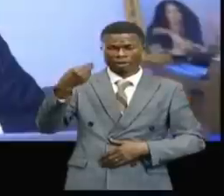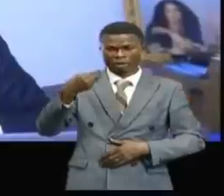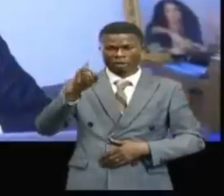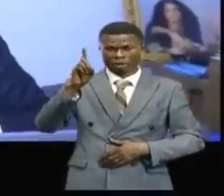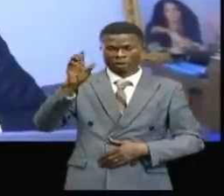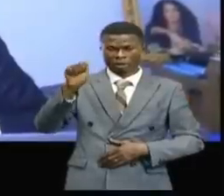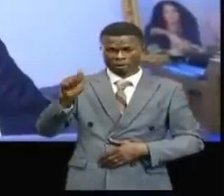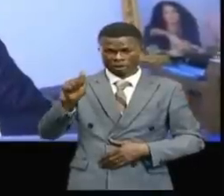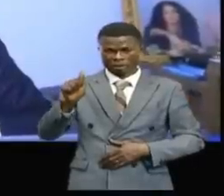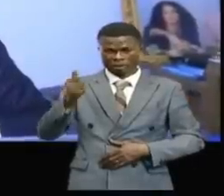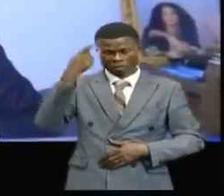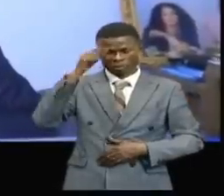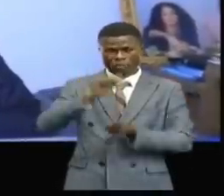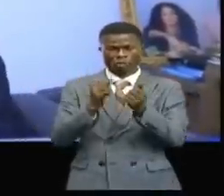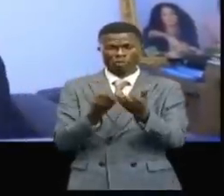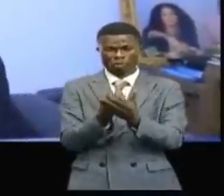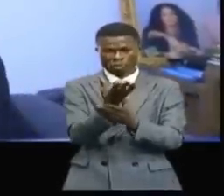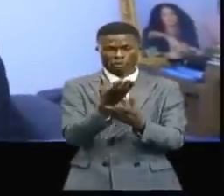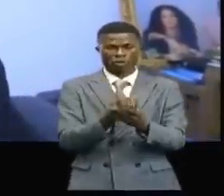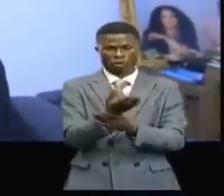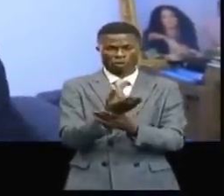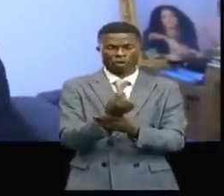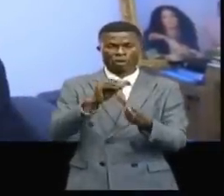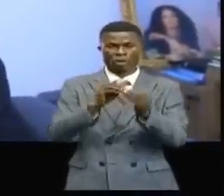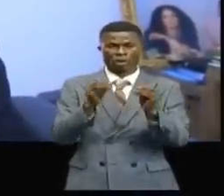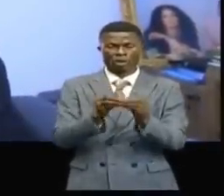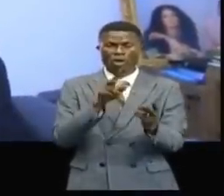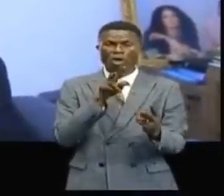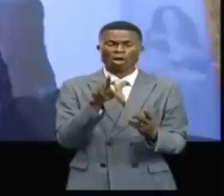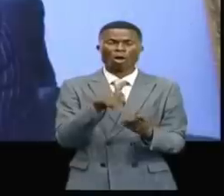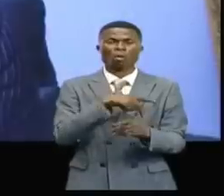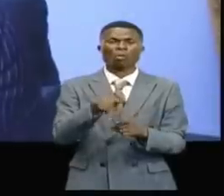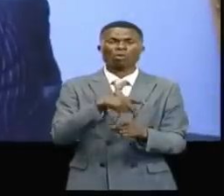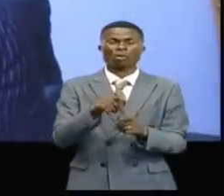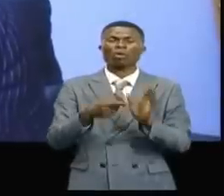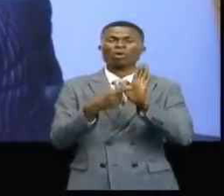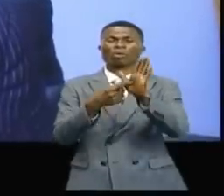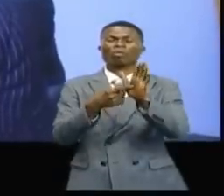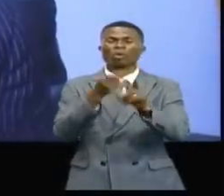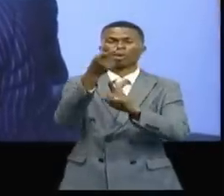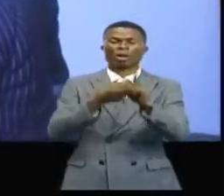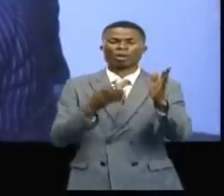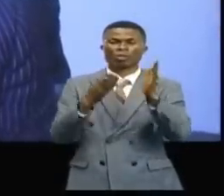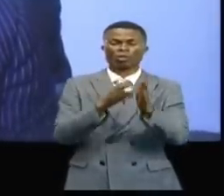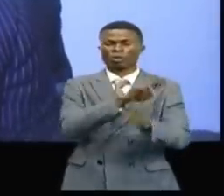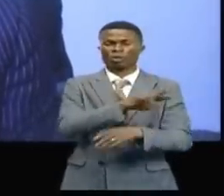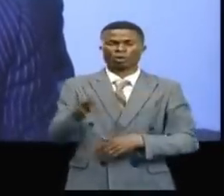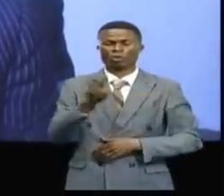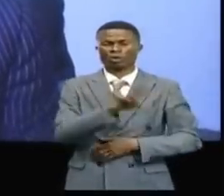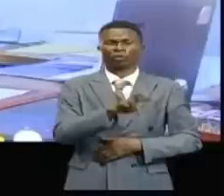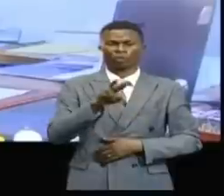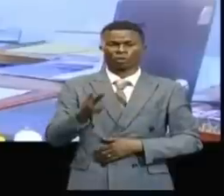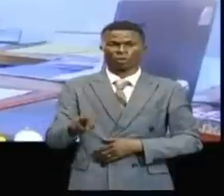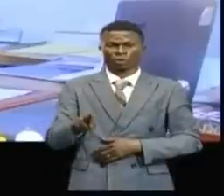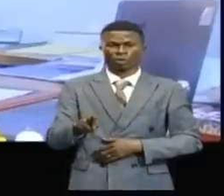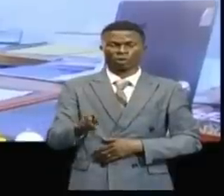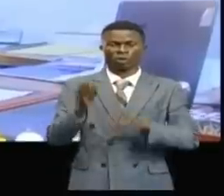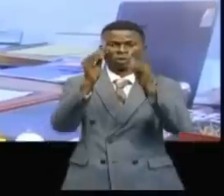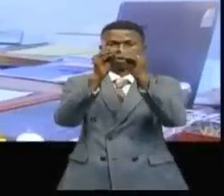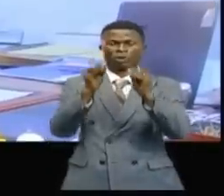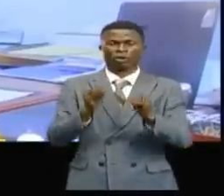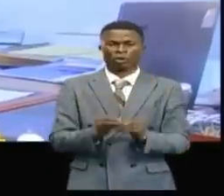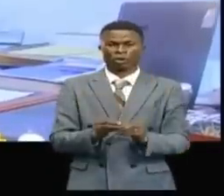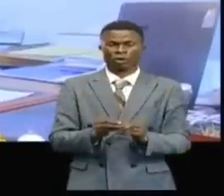En ce qui concerne les dépenses, les chiffres provisoires indique pour le mois de septembre 2022 un total